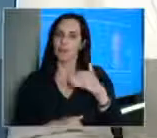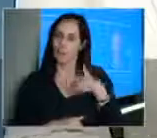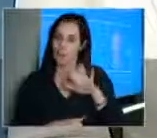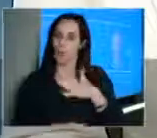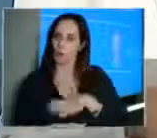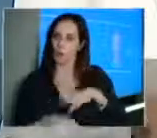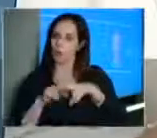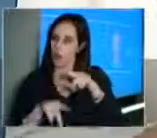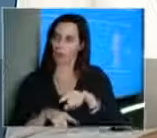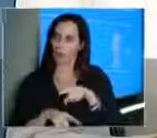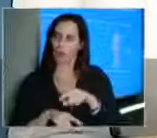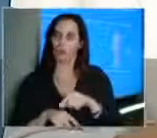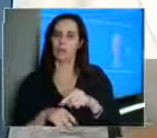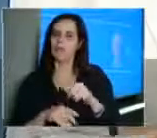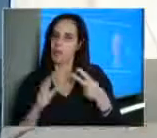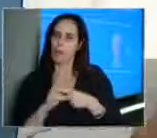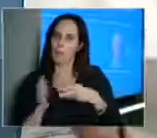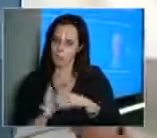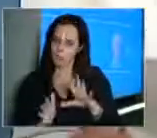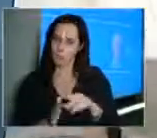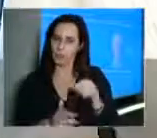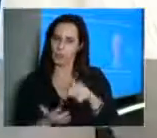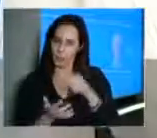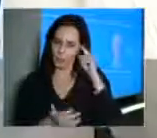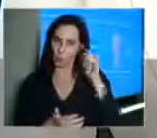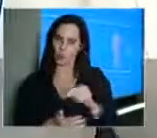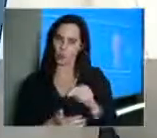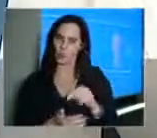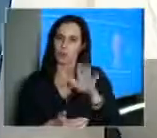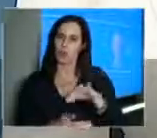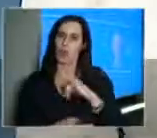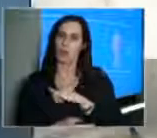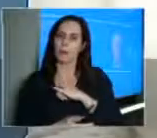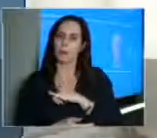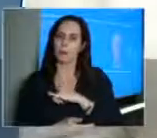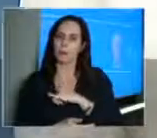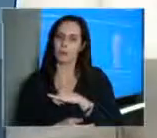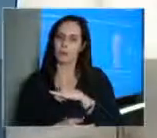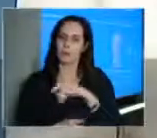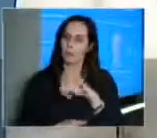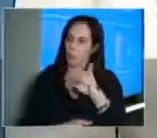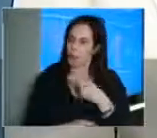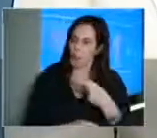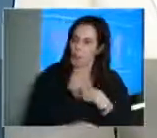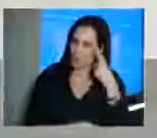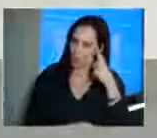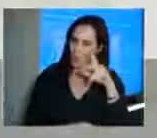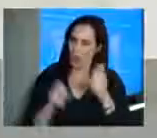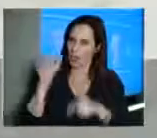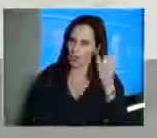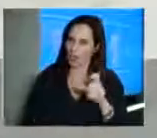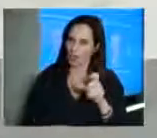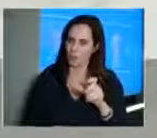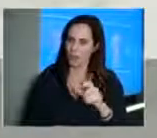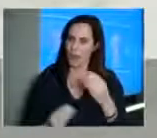גם רוצה להישאר איתך בארטקור הפוליטי כרגע, כי אני חושבת שהוא גם מעניין. זה מדהים. נכון ששנינו יודעים שאת הציבור הישראלי,